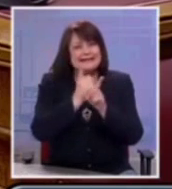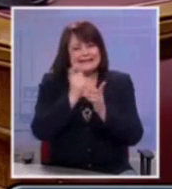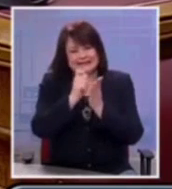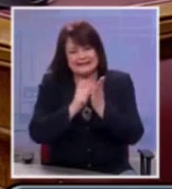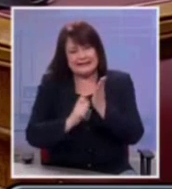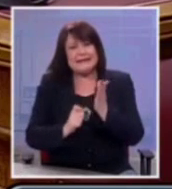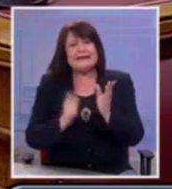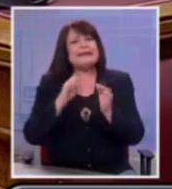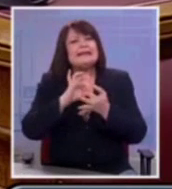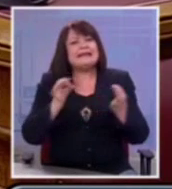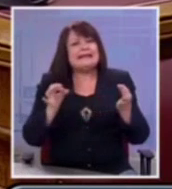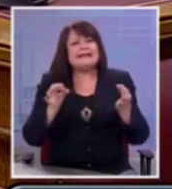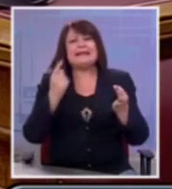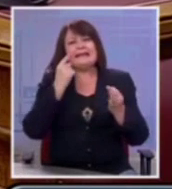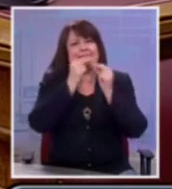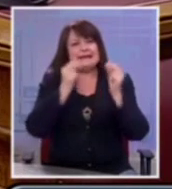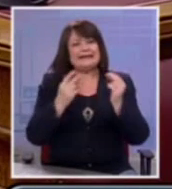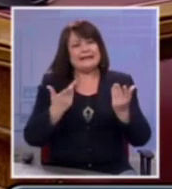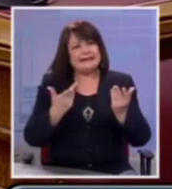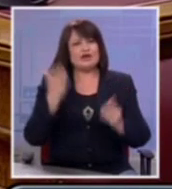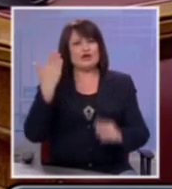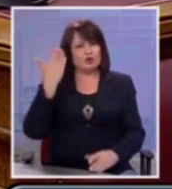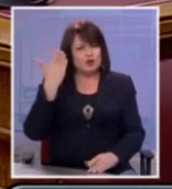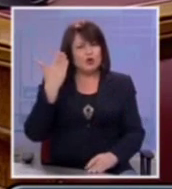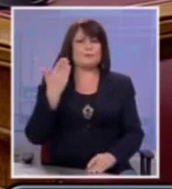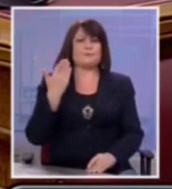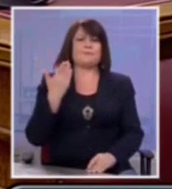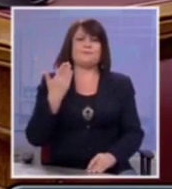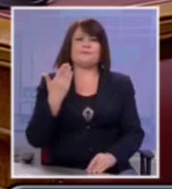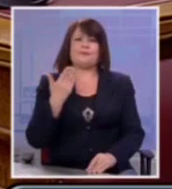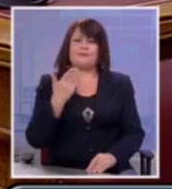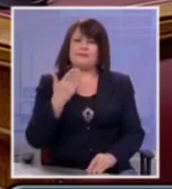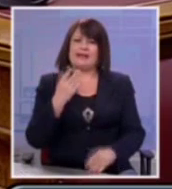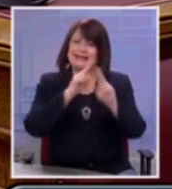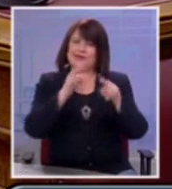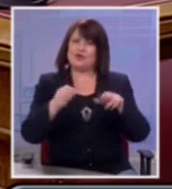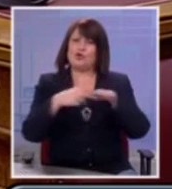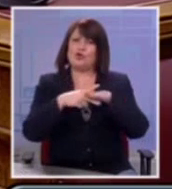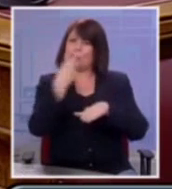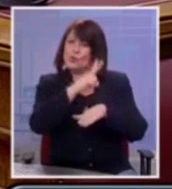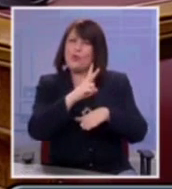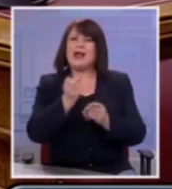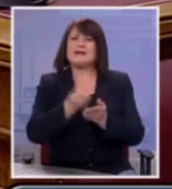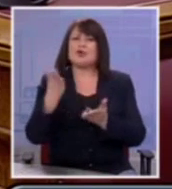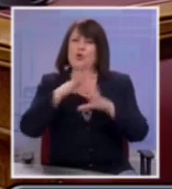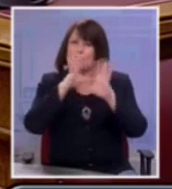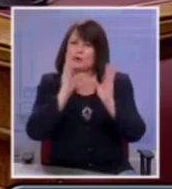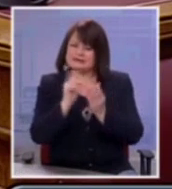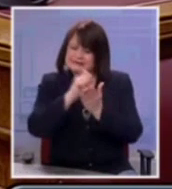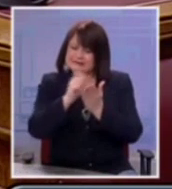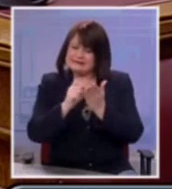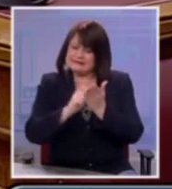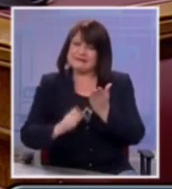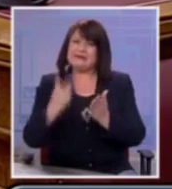Access under the 2010 Standby Arrangement του ίδιου του Διεθνούς Ζημωματικού Ταμείου, που δημοσιεύτηκε το